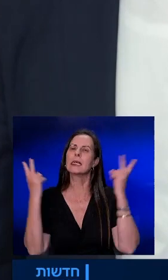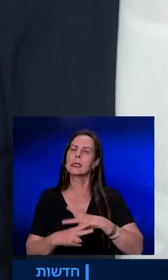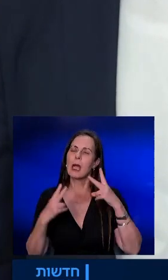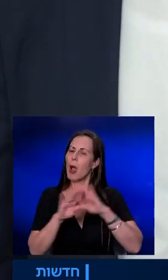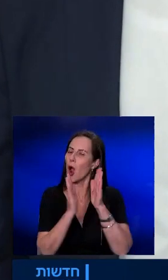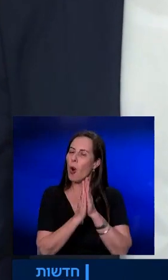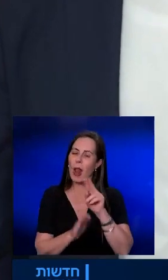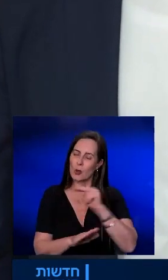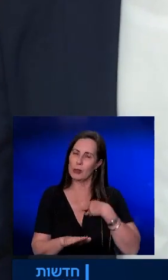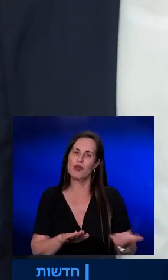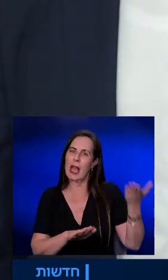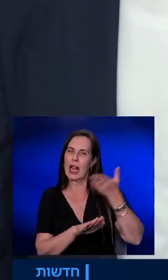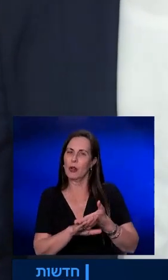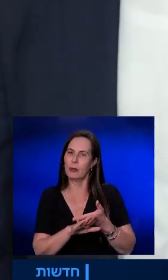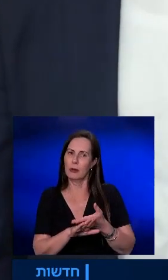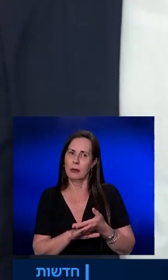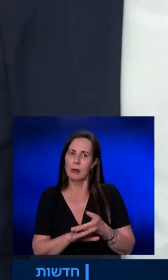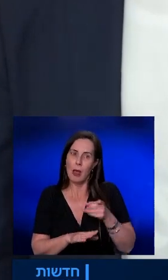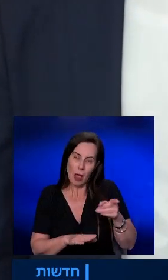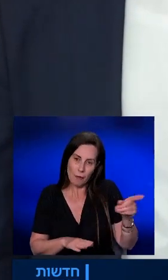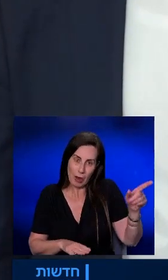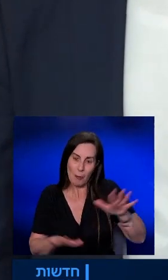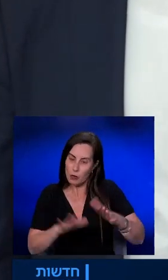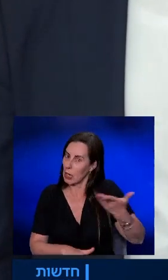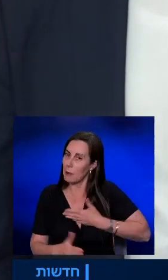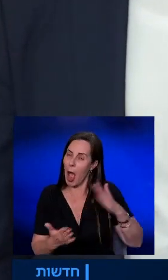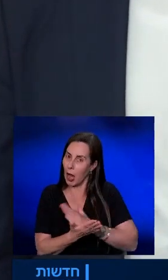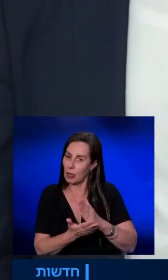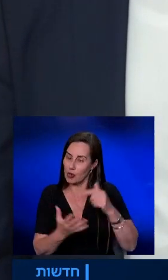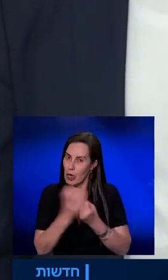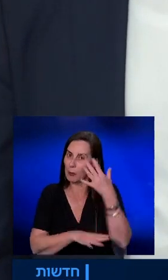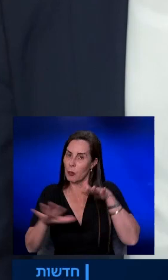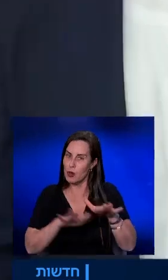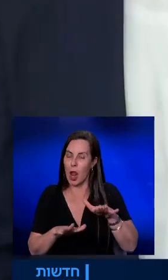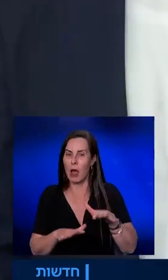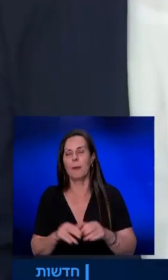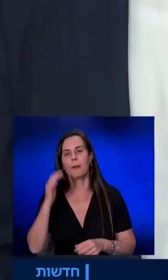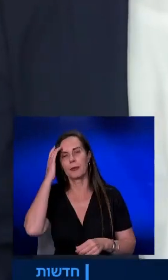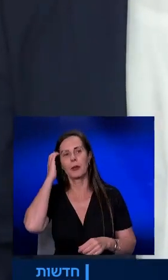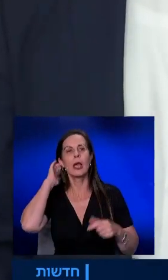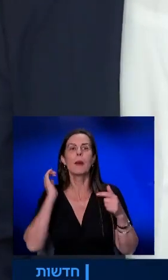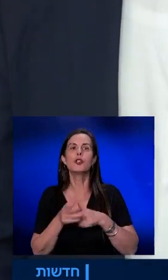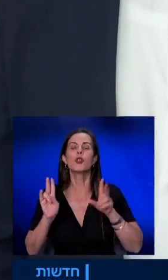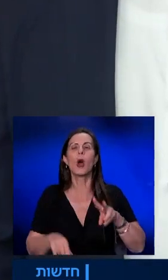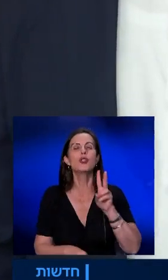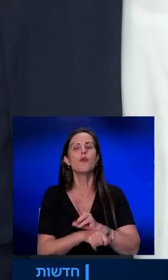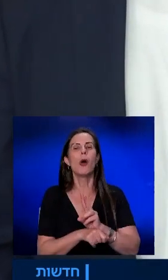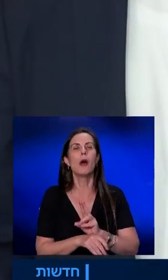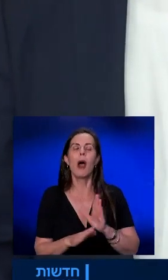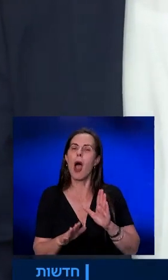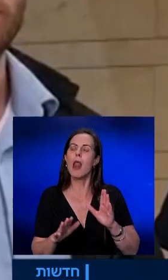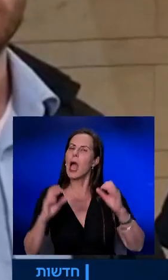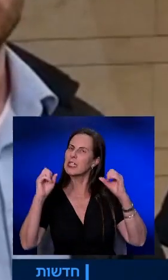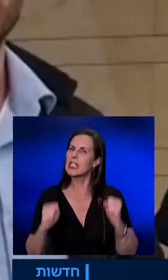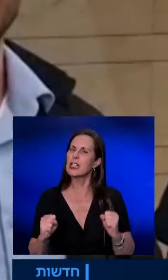הנושאים שהעלינו, ושהם קיבלו החלטה במסגרת הממשלה הזאת לקדם אותם, כדי שנוכל לשמור על